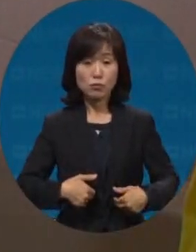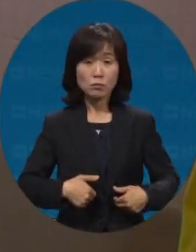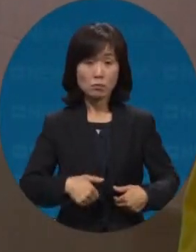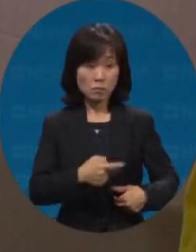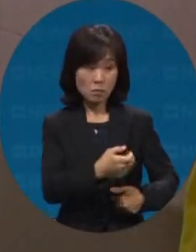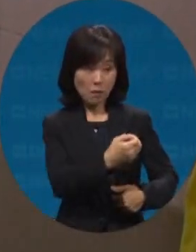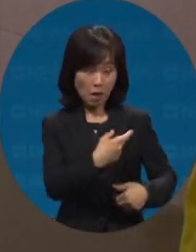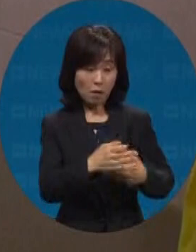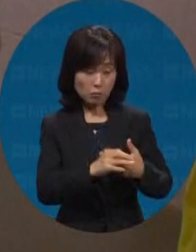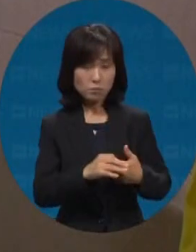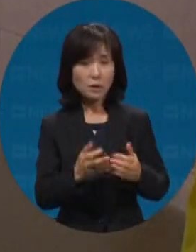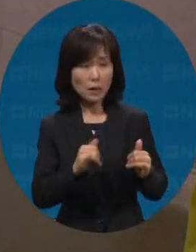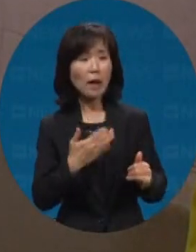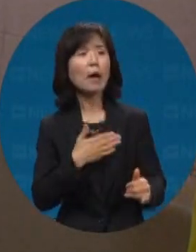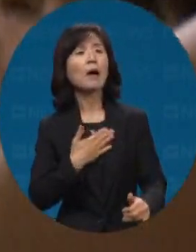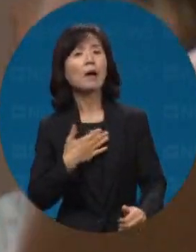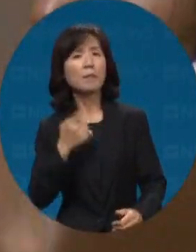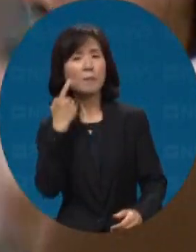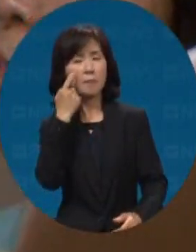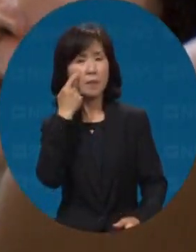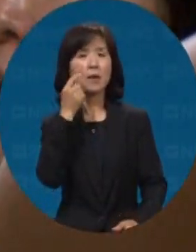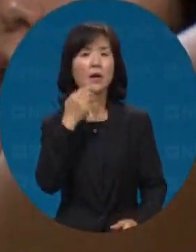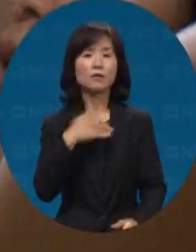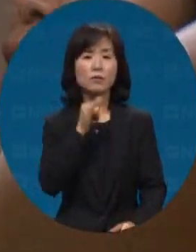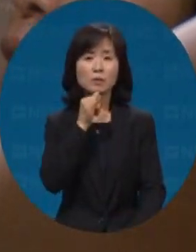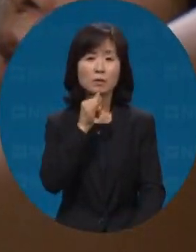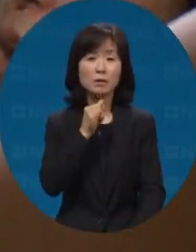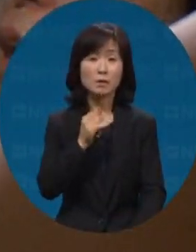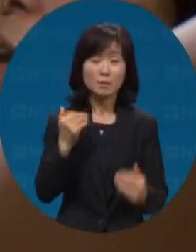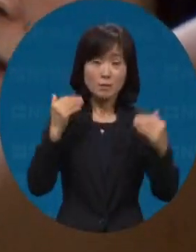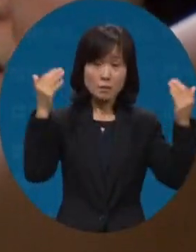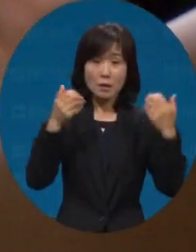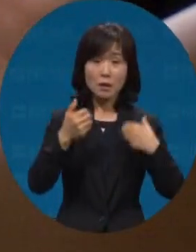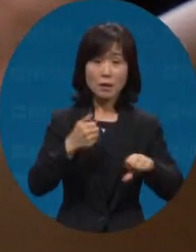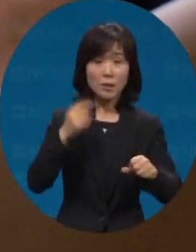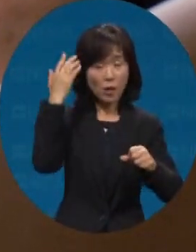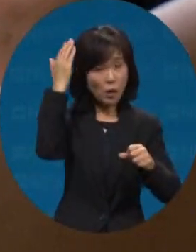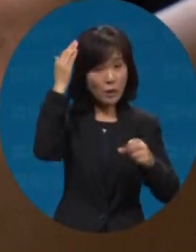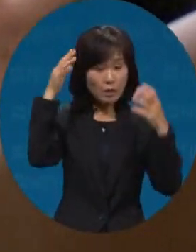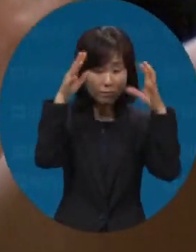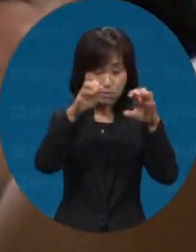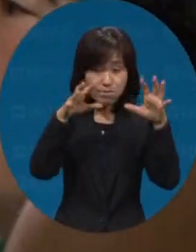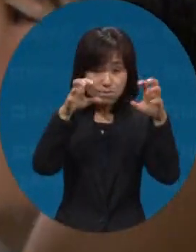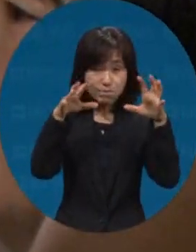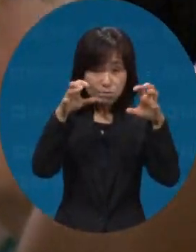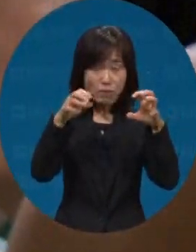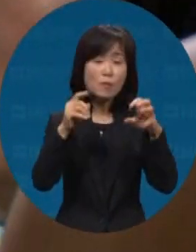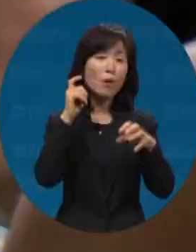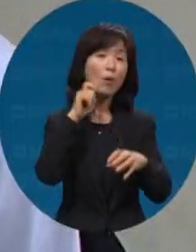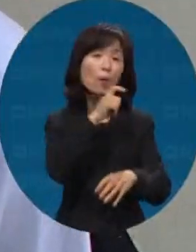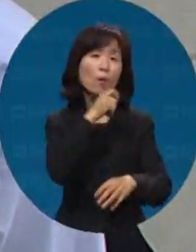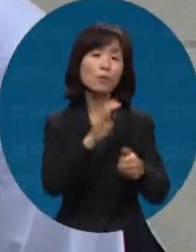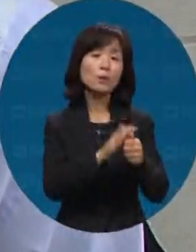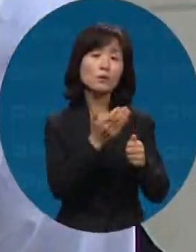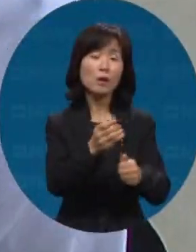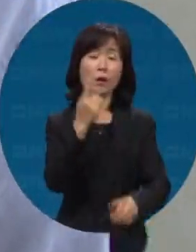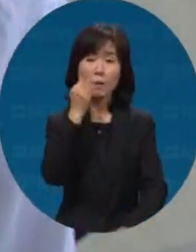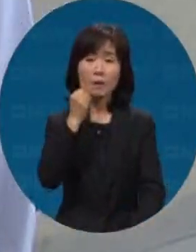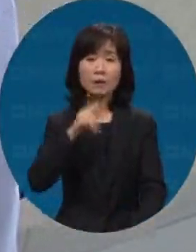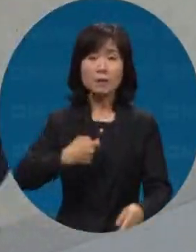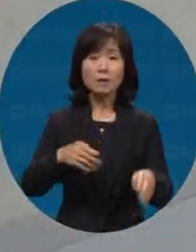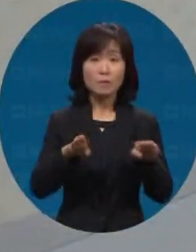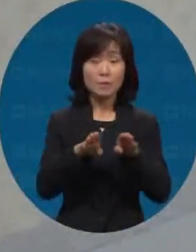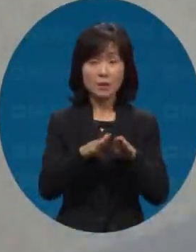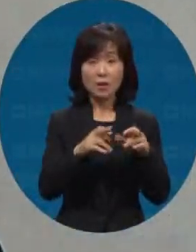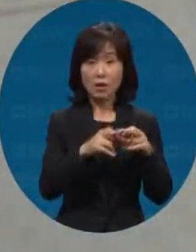사람들이 아픈지 알지. 다 큰 아들의 머리를 감겨주고 면도까지 해주는 엄마. 자폐